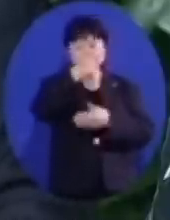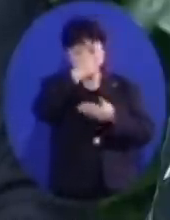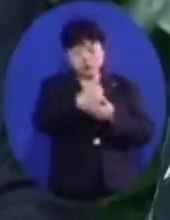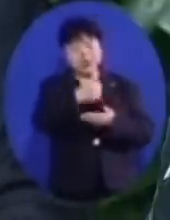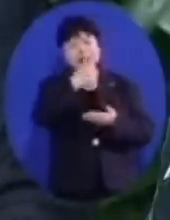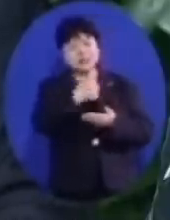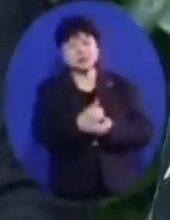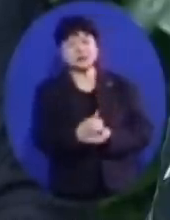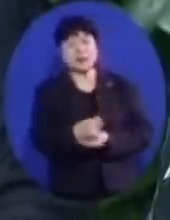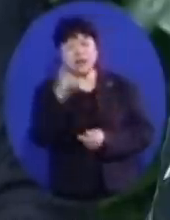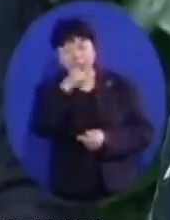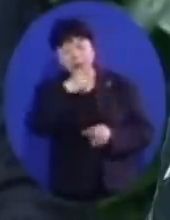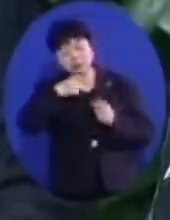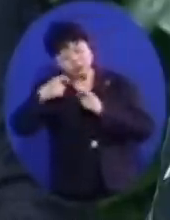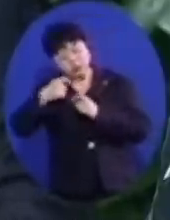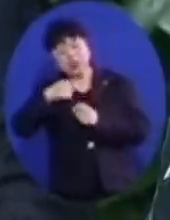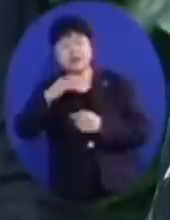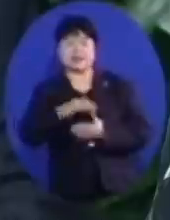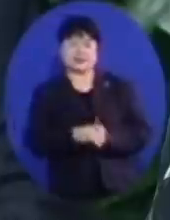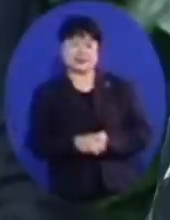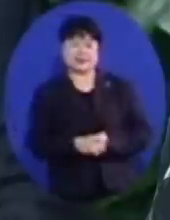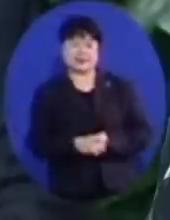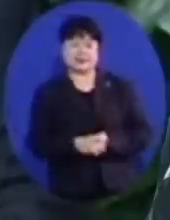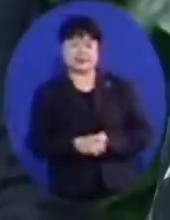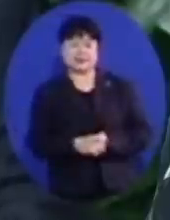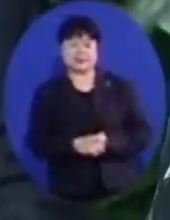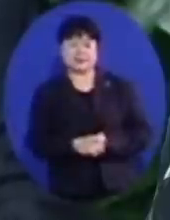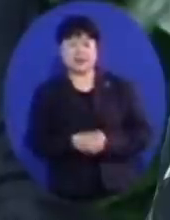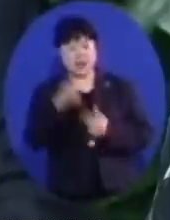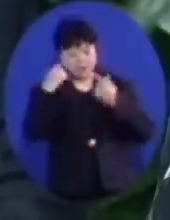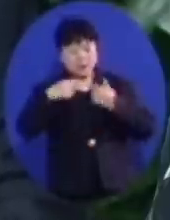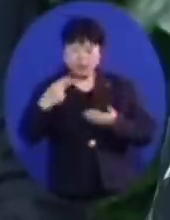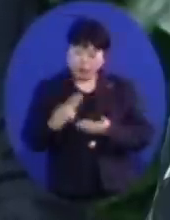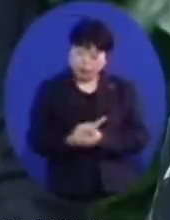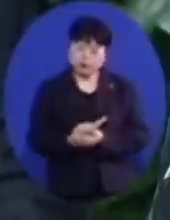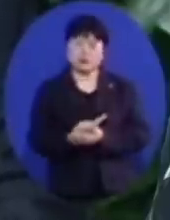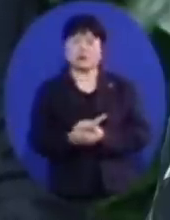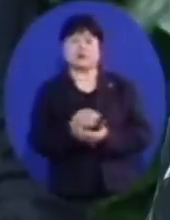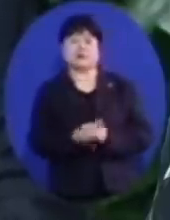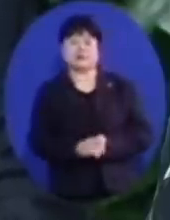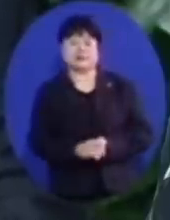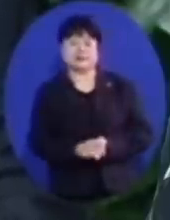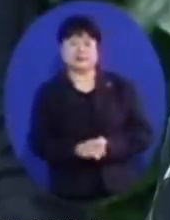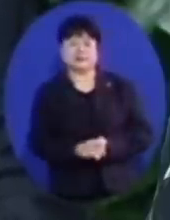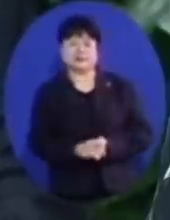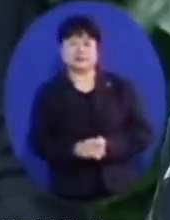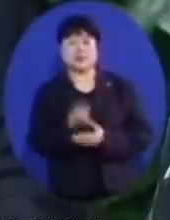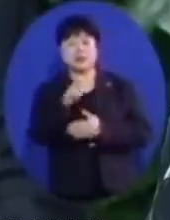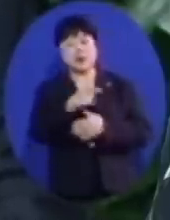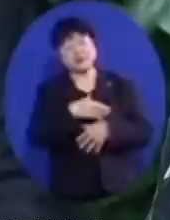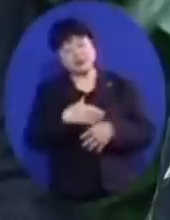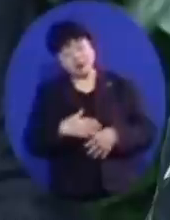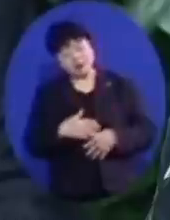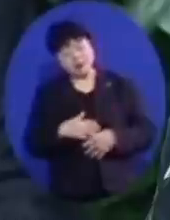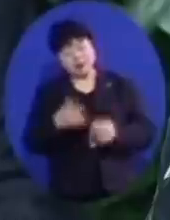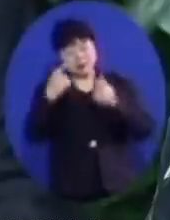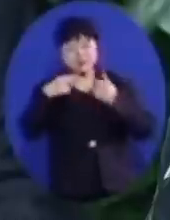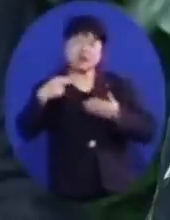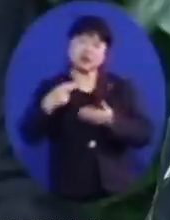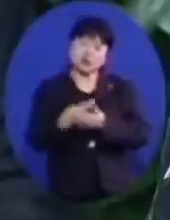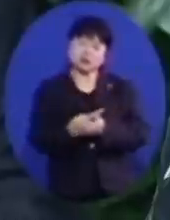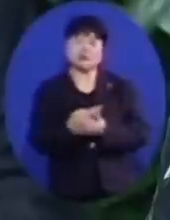우리를 악으로 이끌어 갑니다 늘 너무집니다 내 마음이 약하여 늘